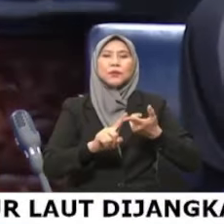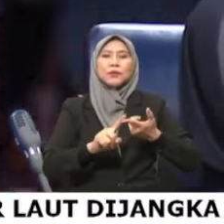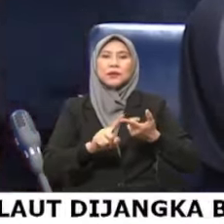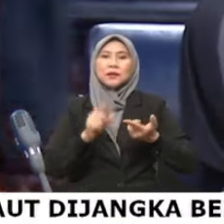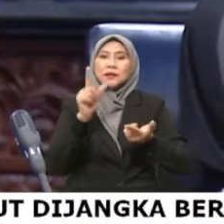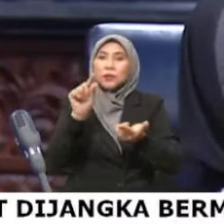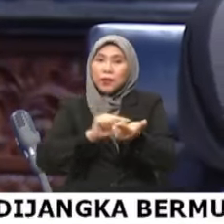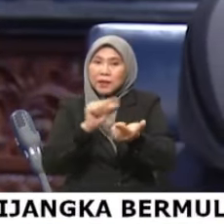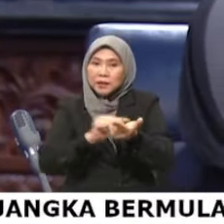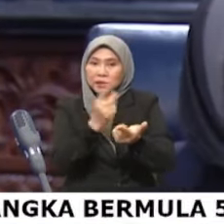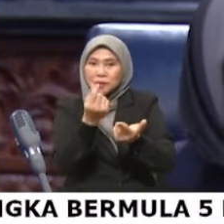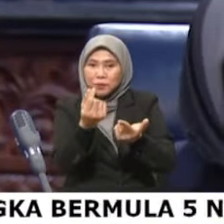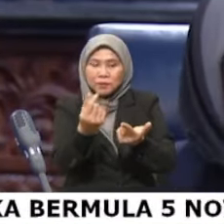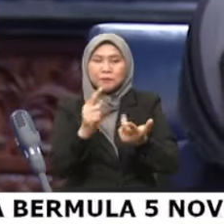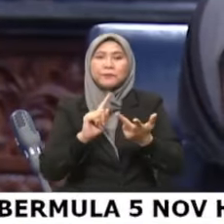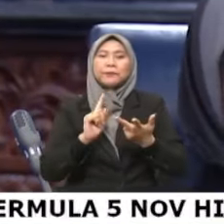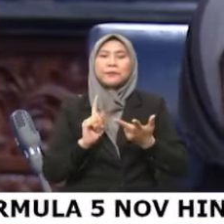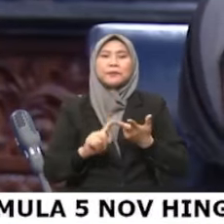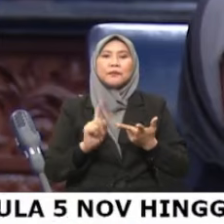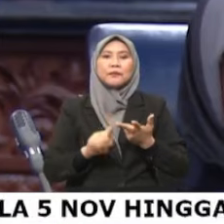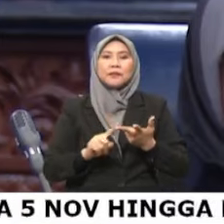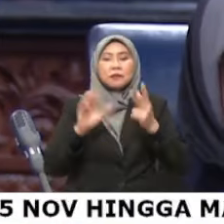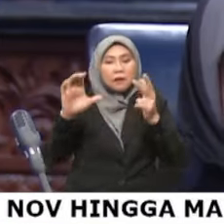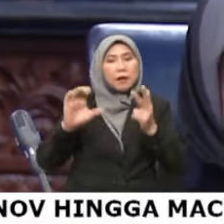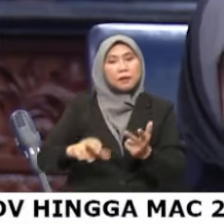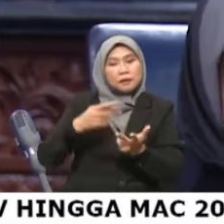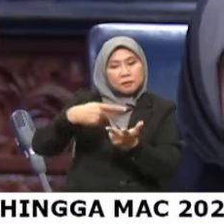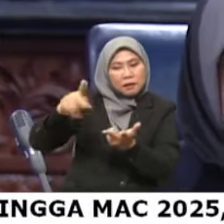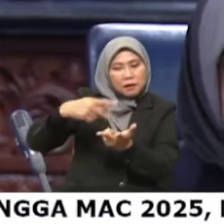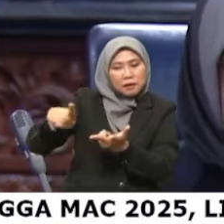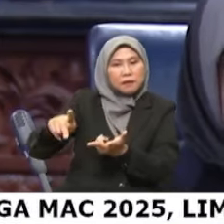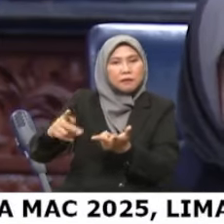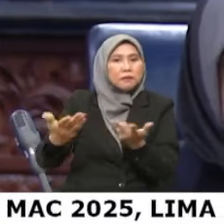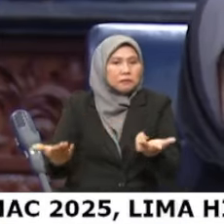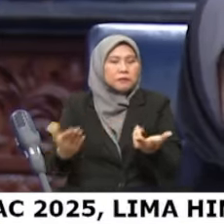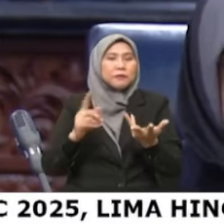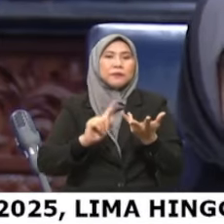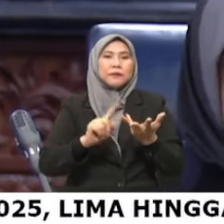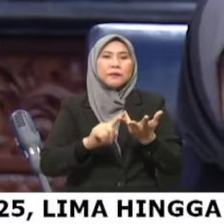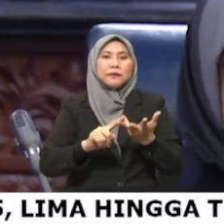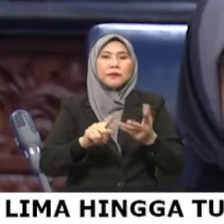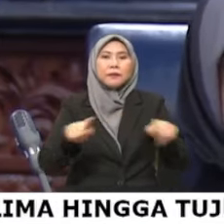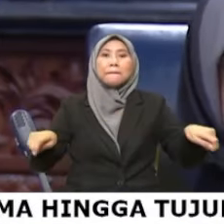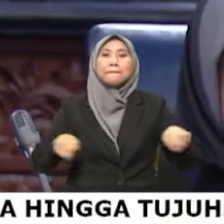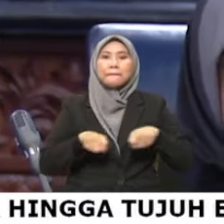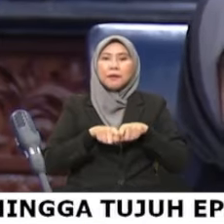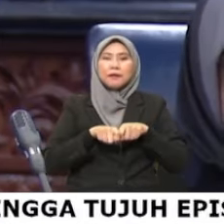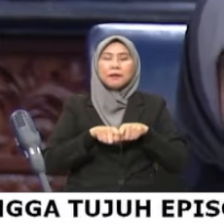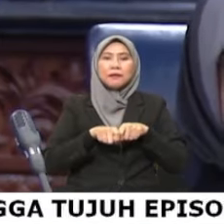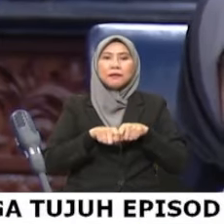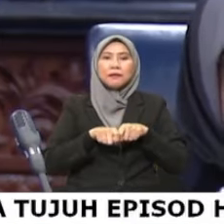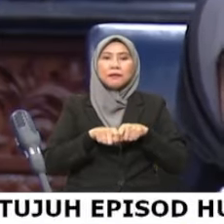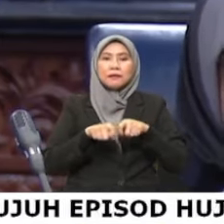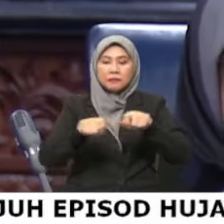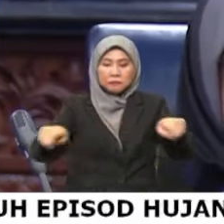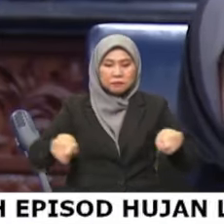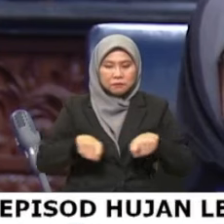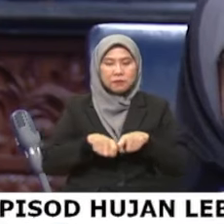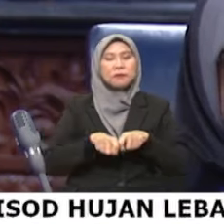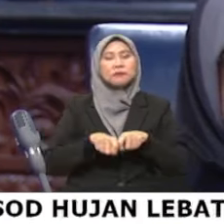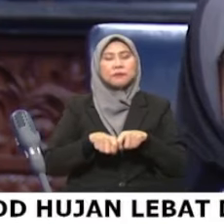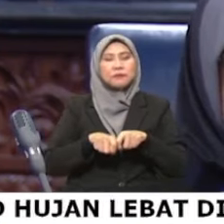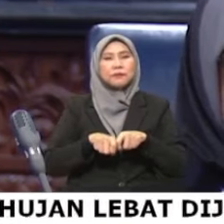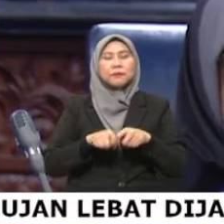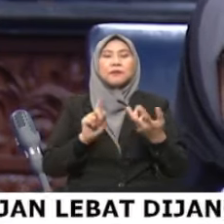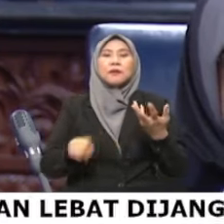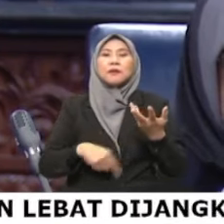income. Yang ketiga, corak perbelanjaan. Yang keempat, lokasi. Yang kelima, ciri-ciri demografi.